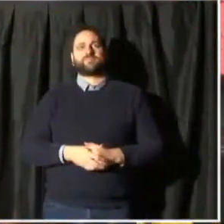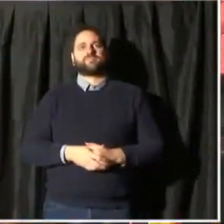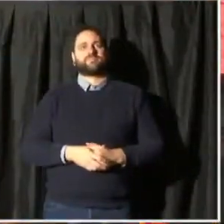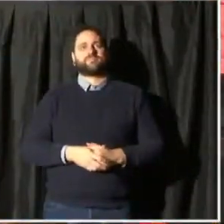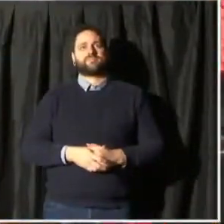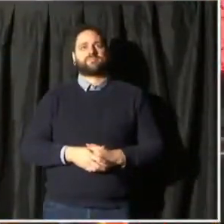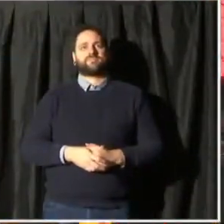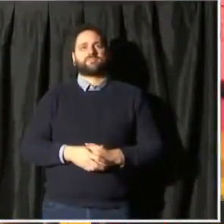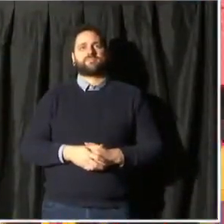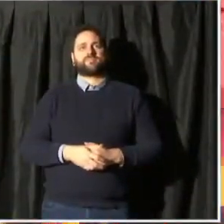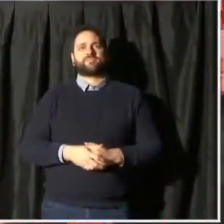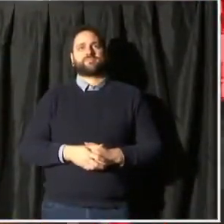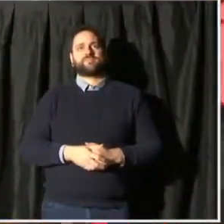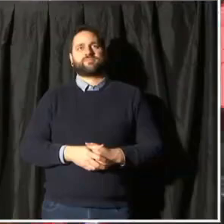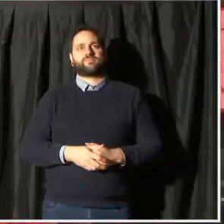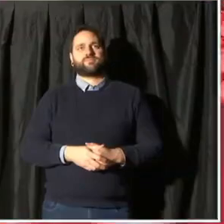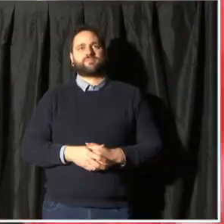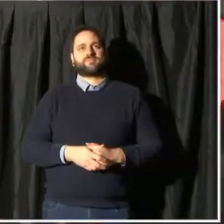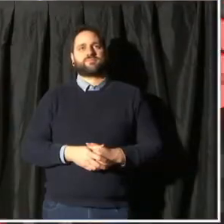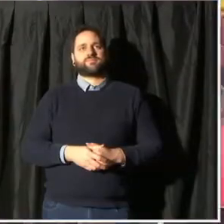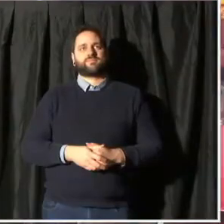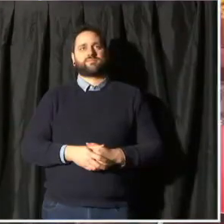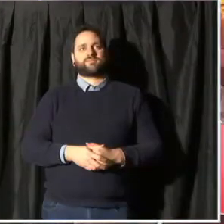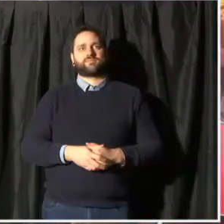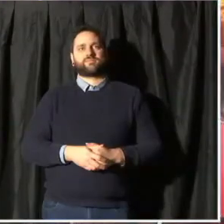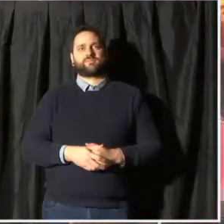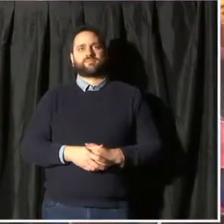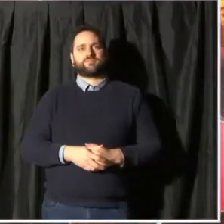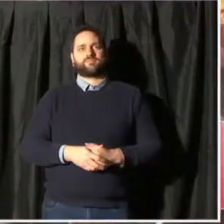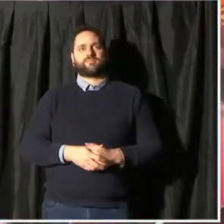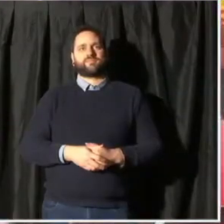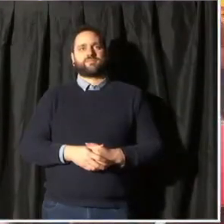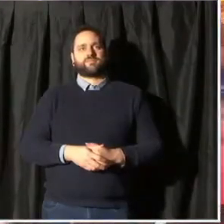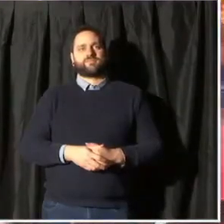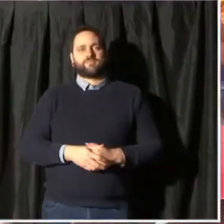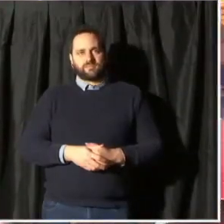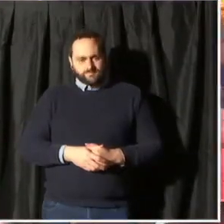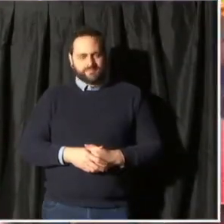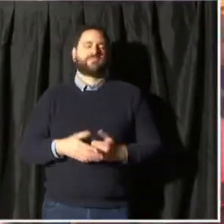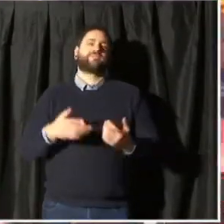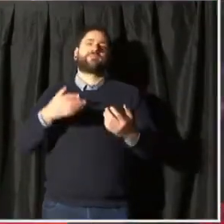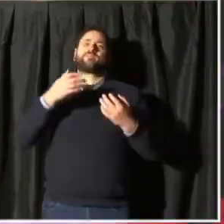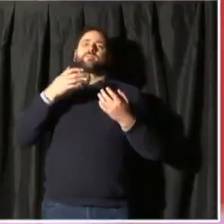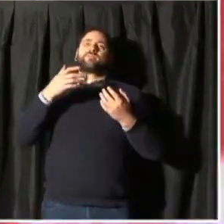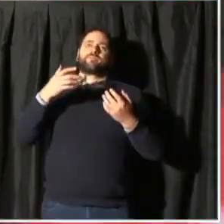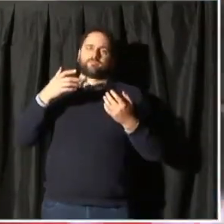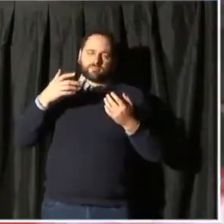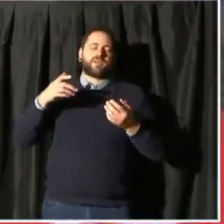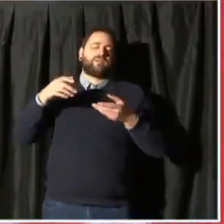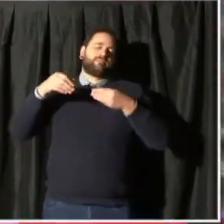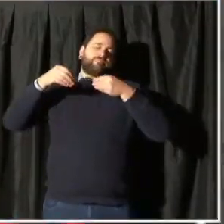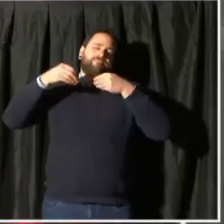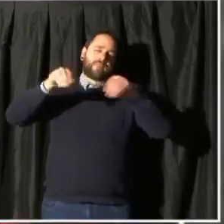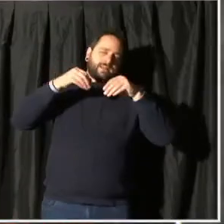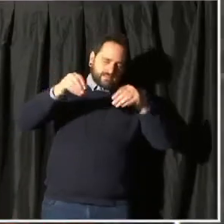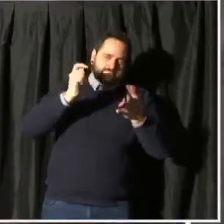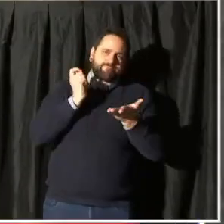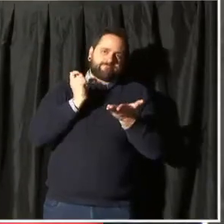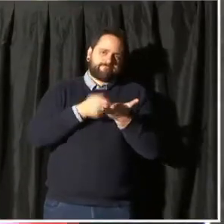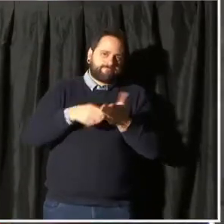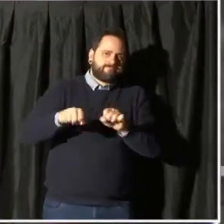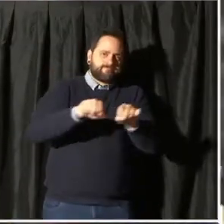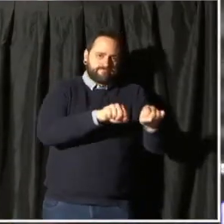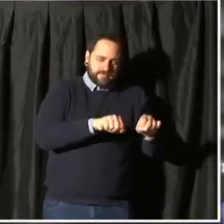on a parlé de la grande distribution évidemment c'est une préoccupation importante pour chacun d'entre nous sont les questions d'énergie et pour cela